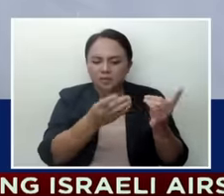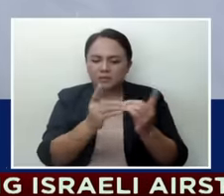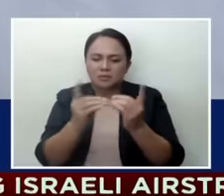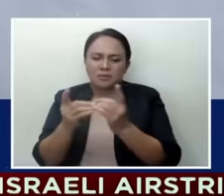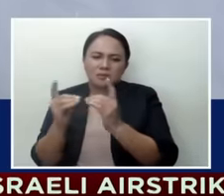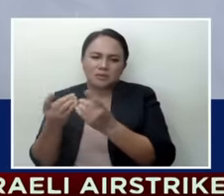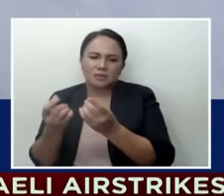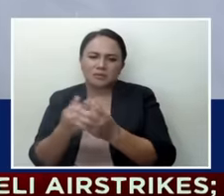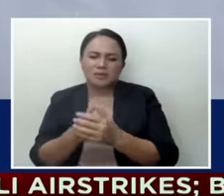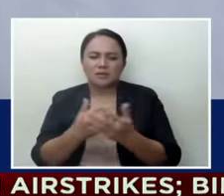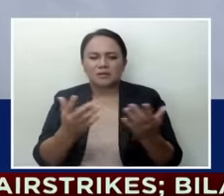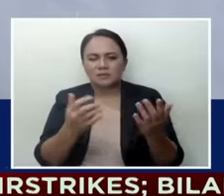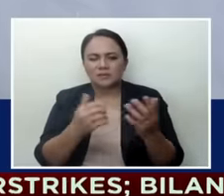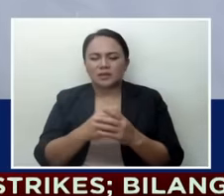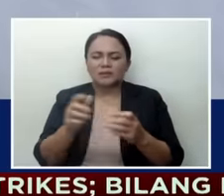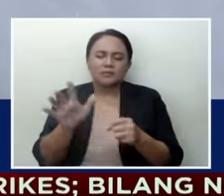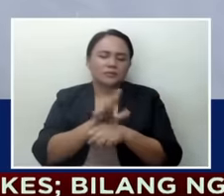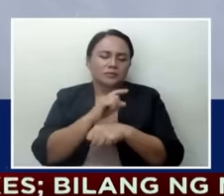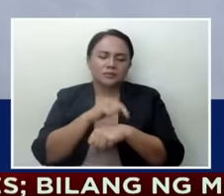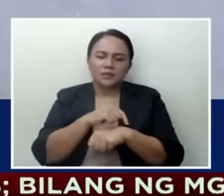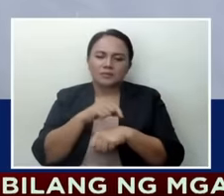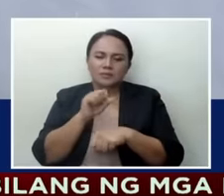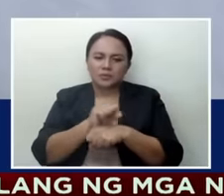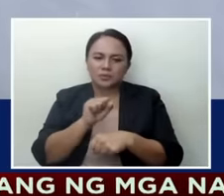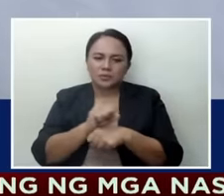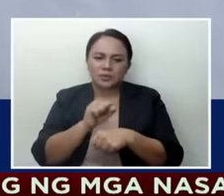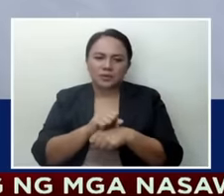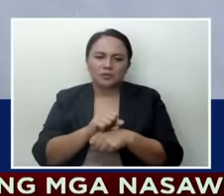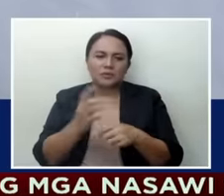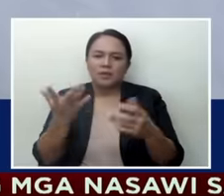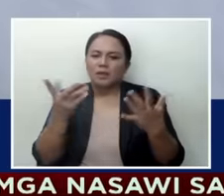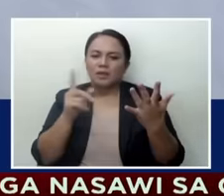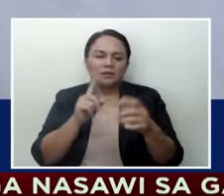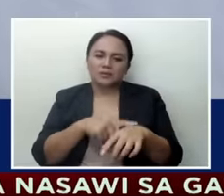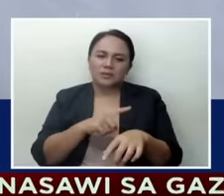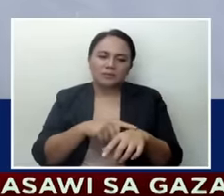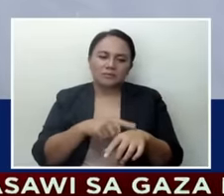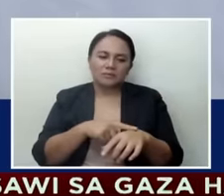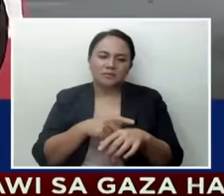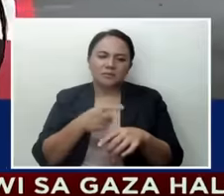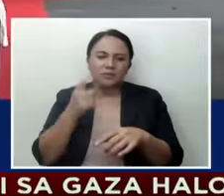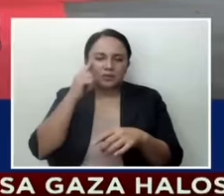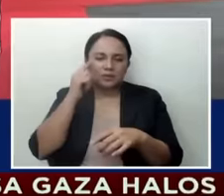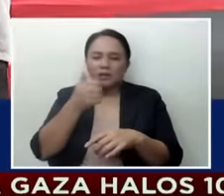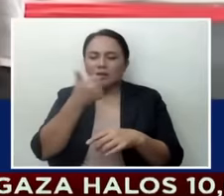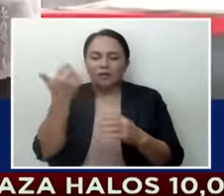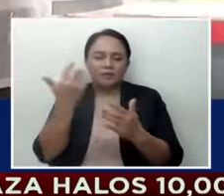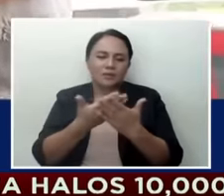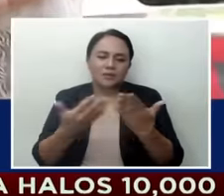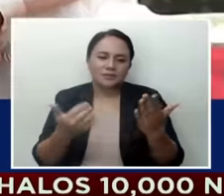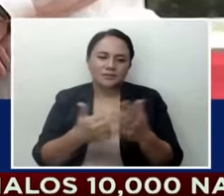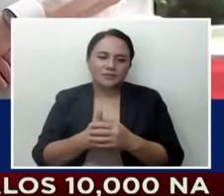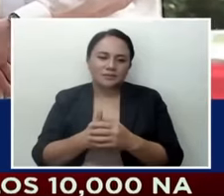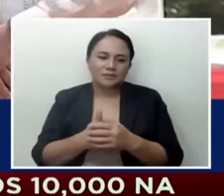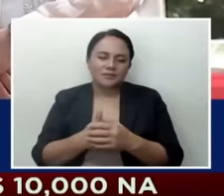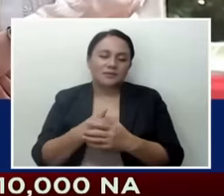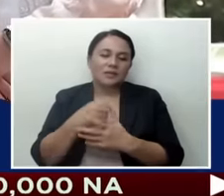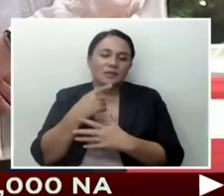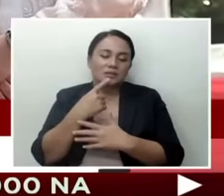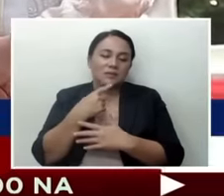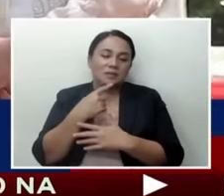Eh. So it's a full-time job. Wala akong oras to think about other things. Sabi ni